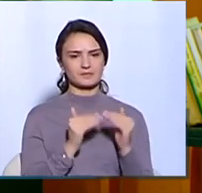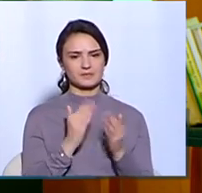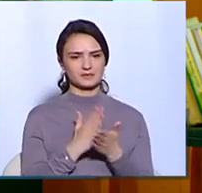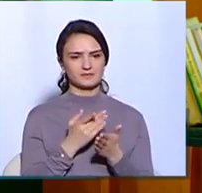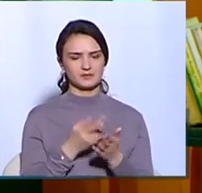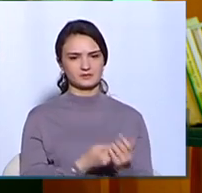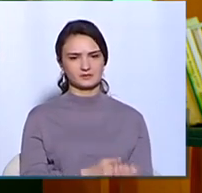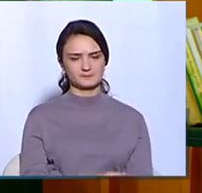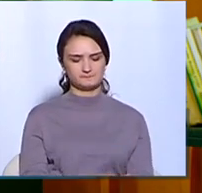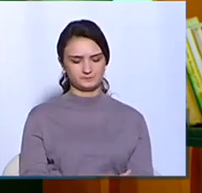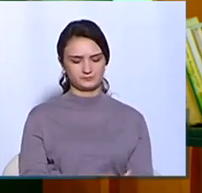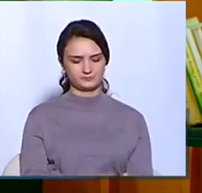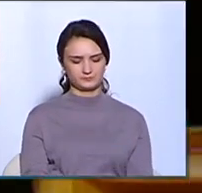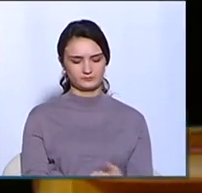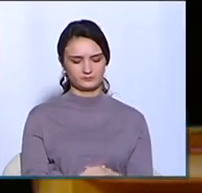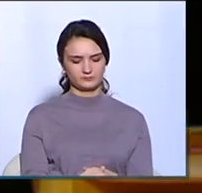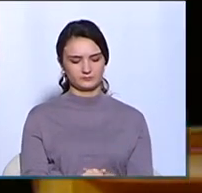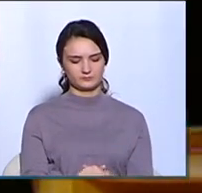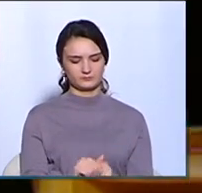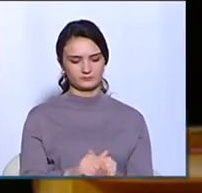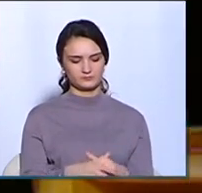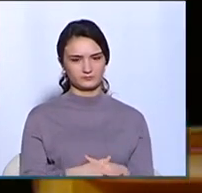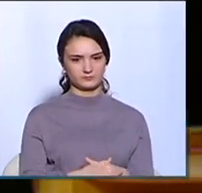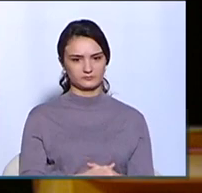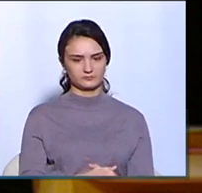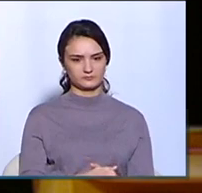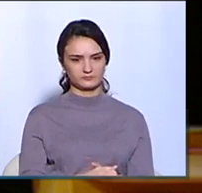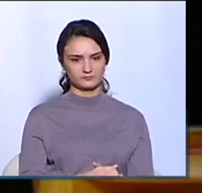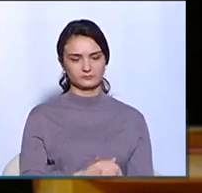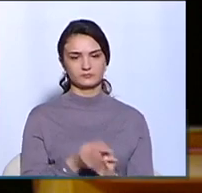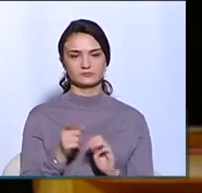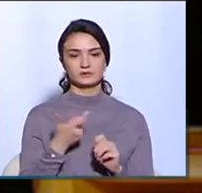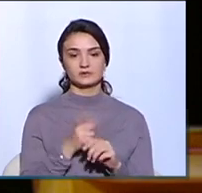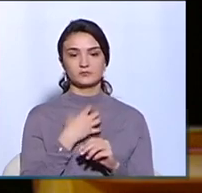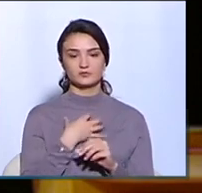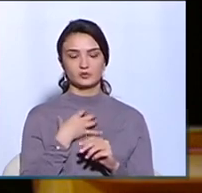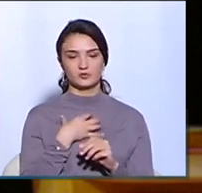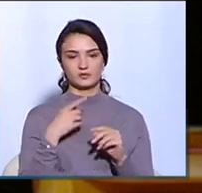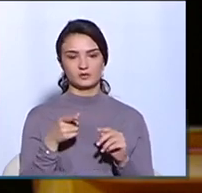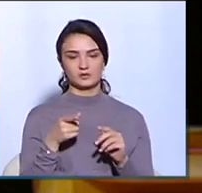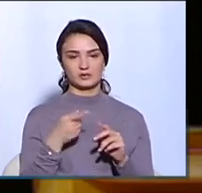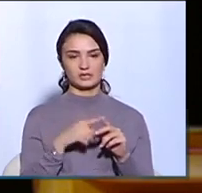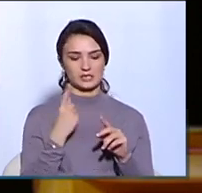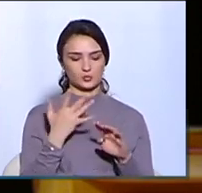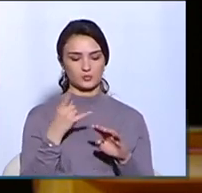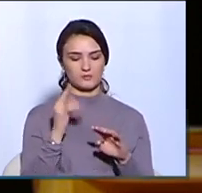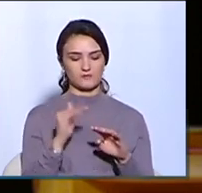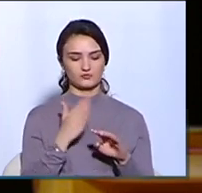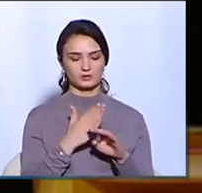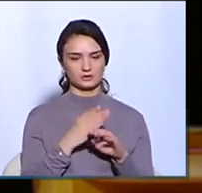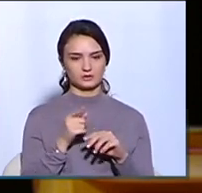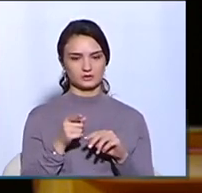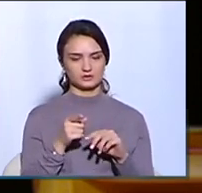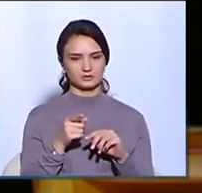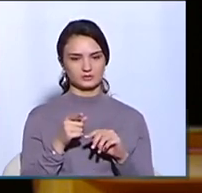აქვთ? დიაგნოზის დასმა, აი კონკრეტულად ამ შემთხვევაში ძალიან მნიშვნელოვანია. ერთი, თუ ეს ბავშვი არის ნეონატი